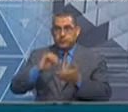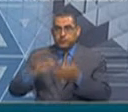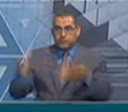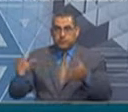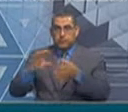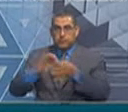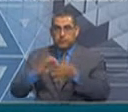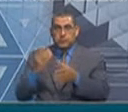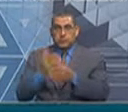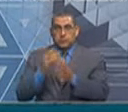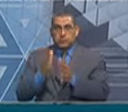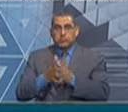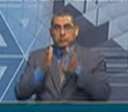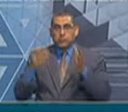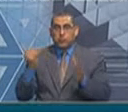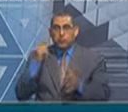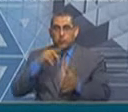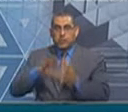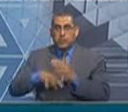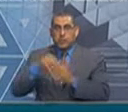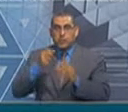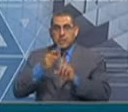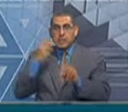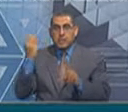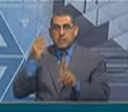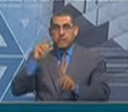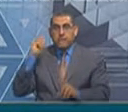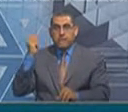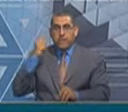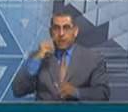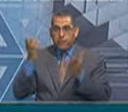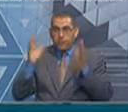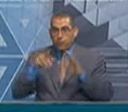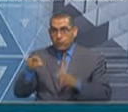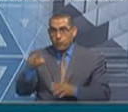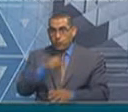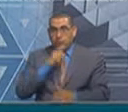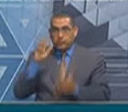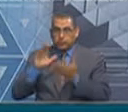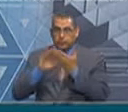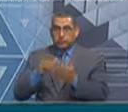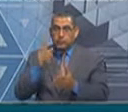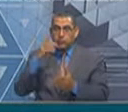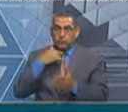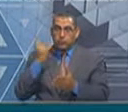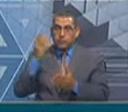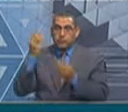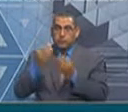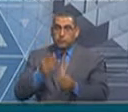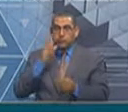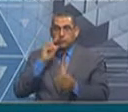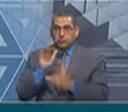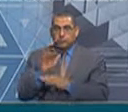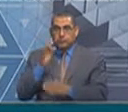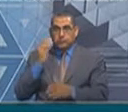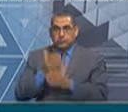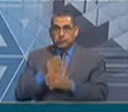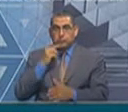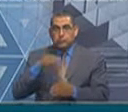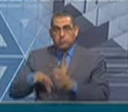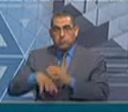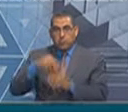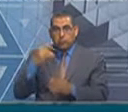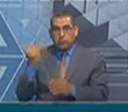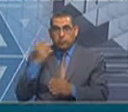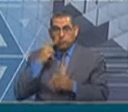المعنية لتعظيم المقومات السياحية العالمية الفريدة التي تتميز بها المنطقة، ولخروج المشروع